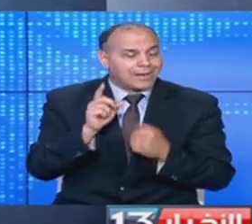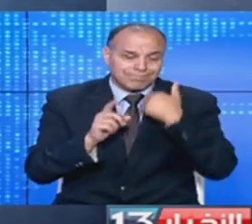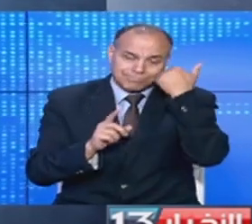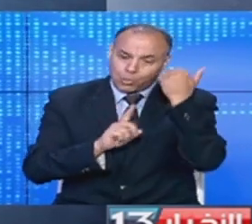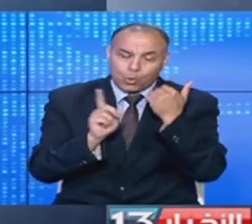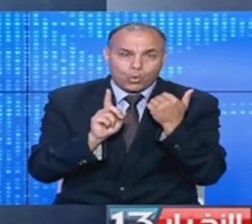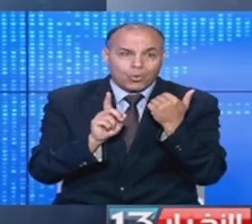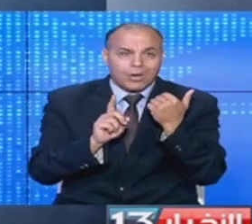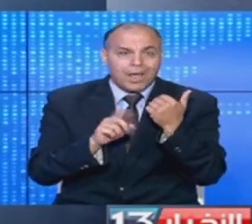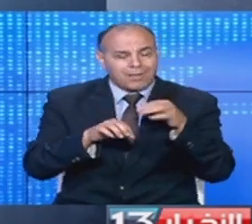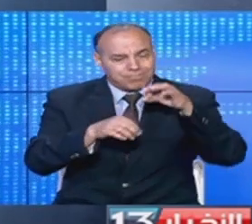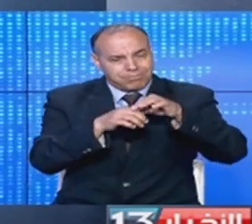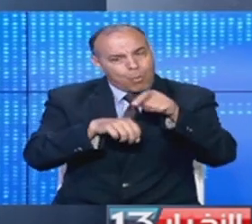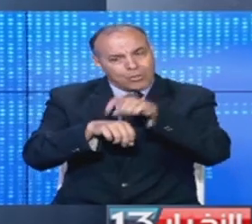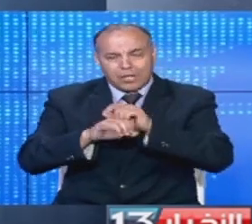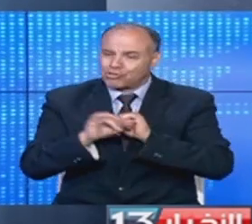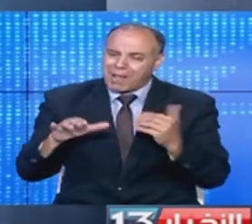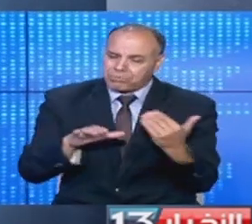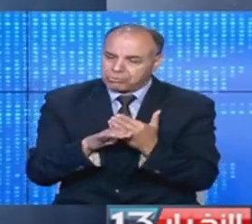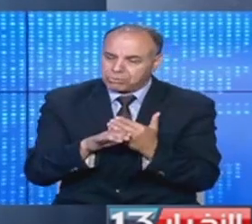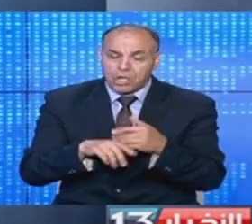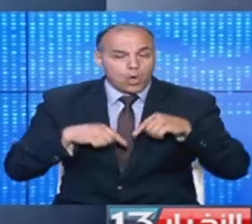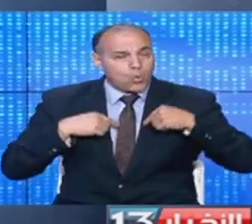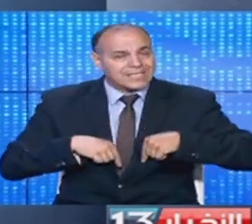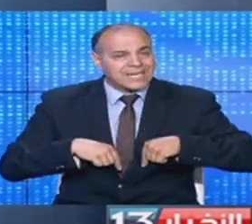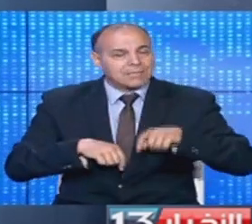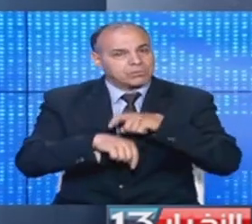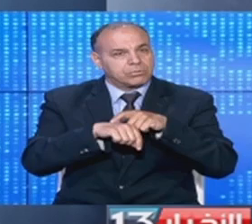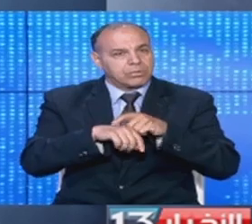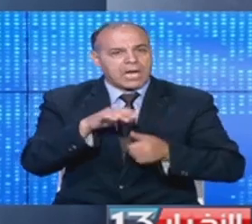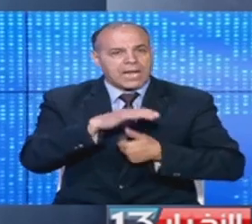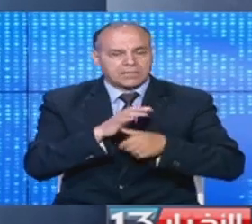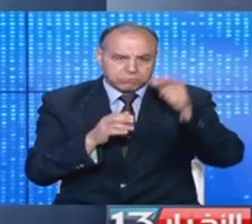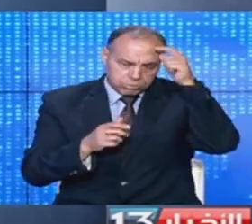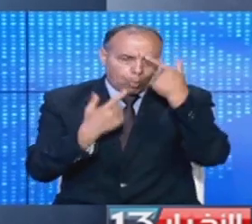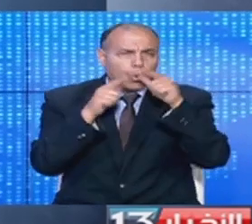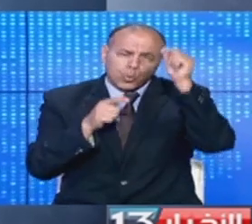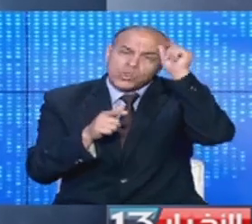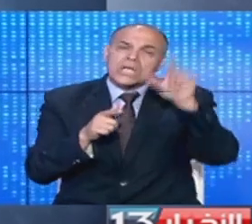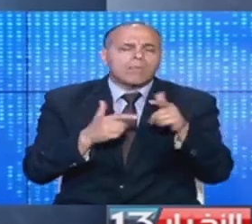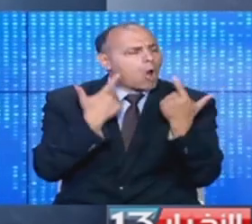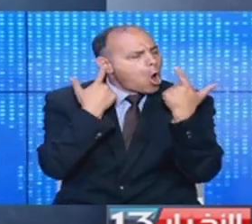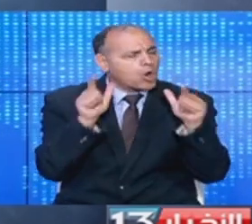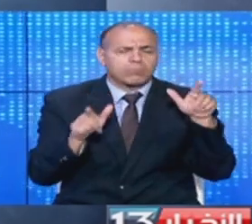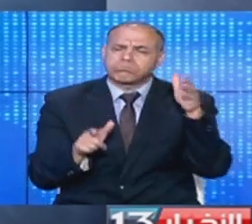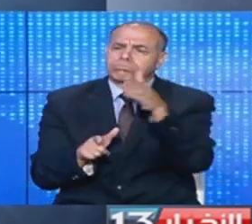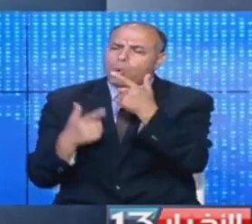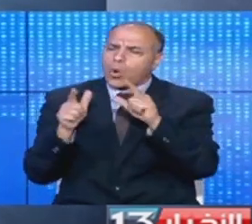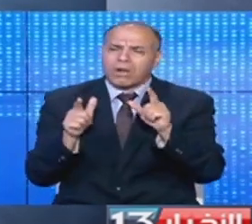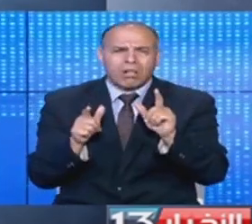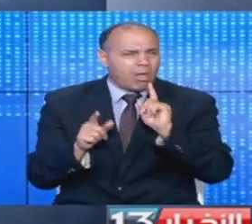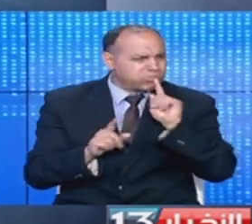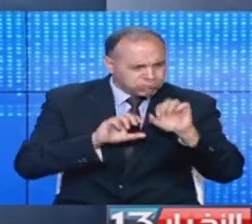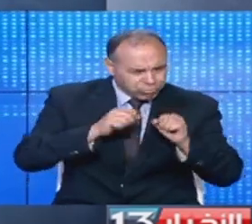بجزء من سلطة المنتخبة. وأكدت الوزارة أن تنقل رئيس الجمهورية في كامل تراب الجمهورية لا يخضع